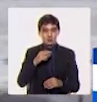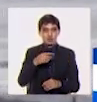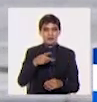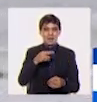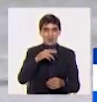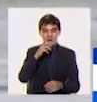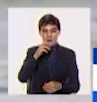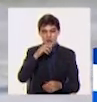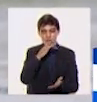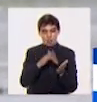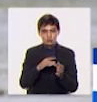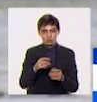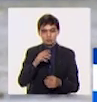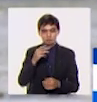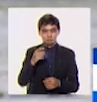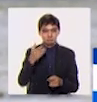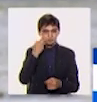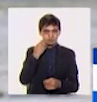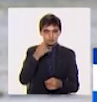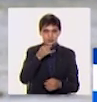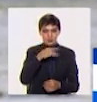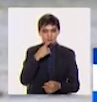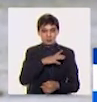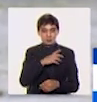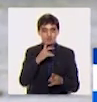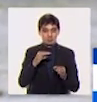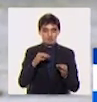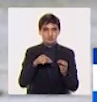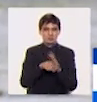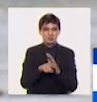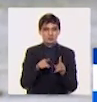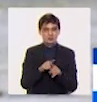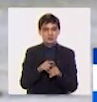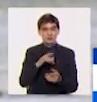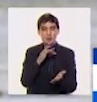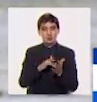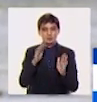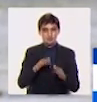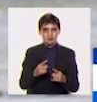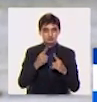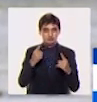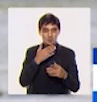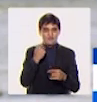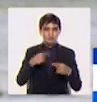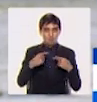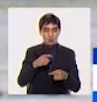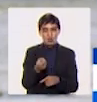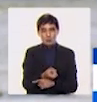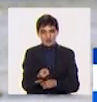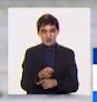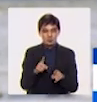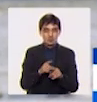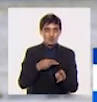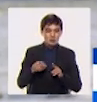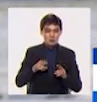дейді. Басқарушы табылғанның өзінде ол өзін өзі ақтамайды. Өйткені қалада аса дами қоймаған футбол, хоккей немесе